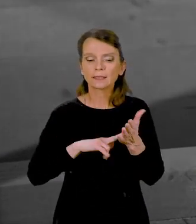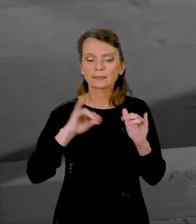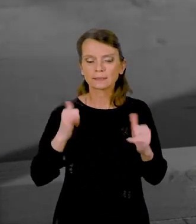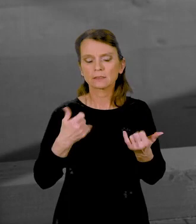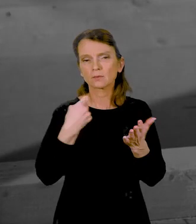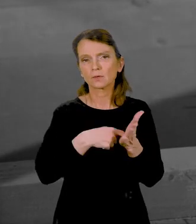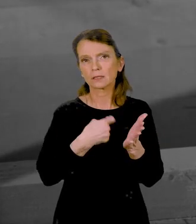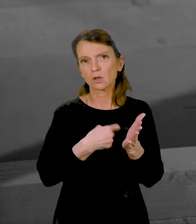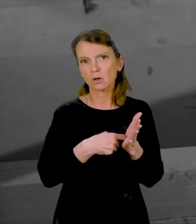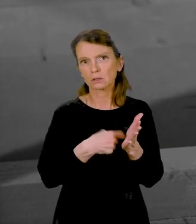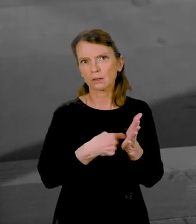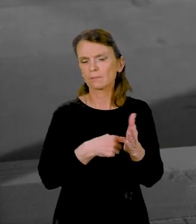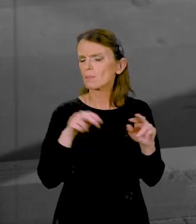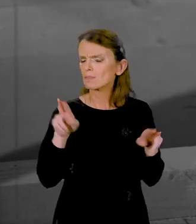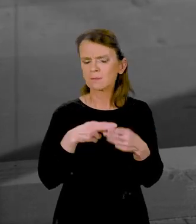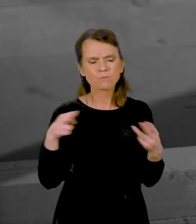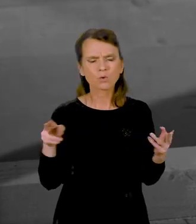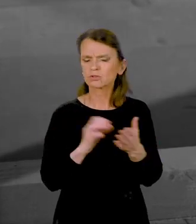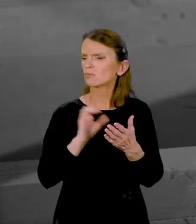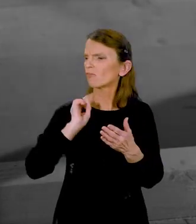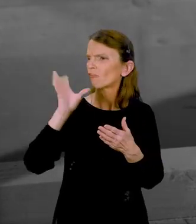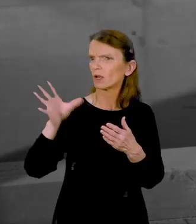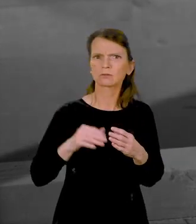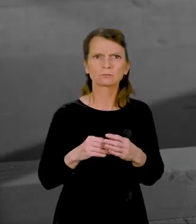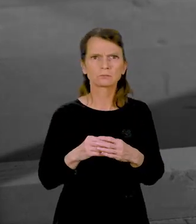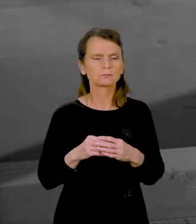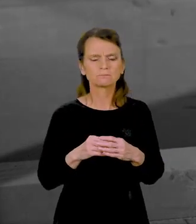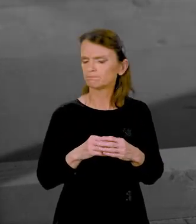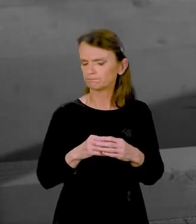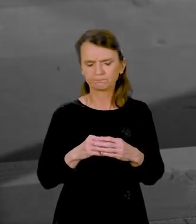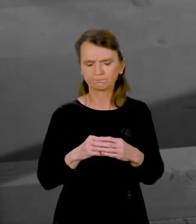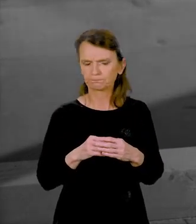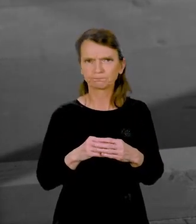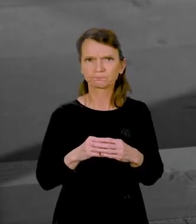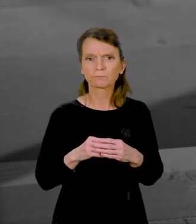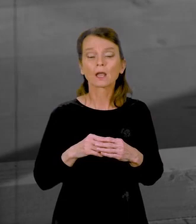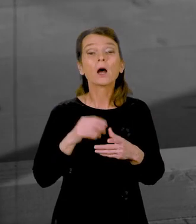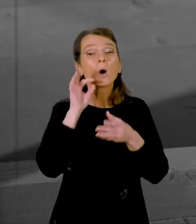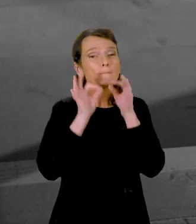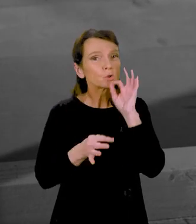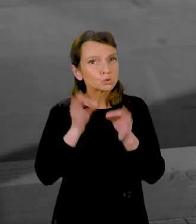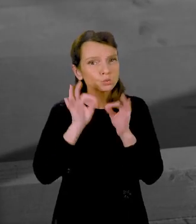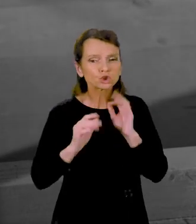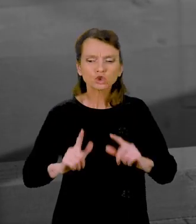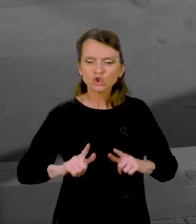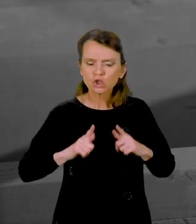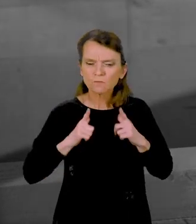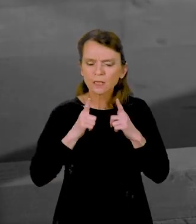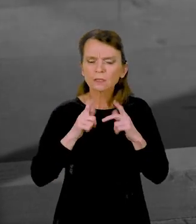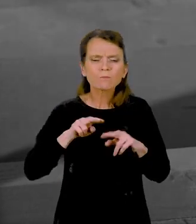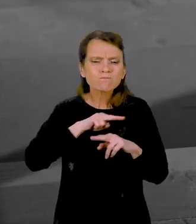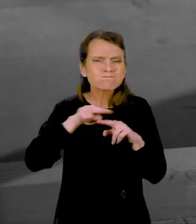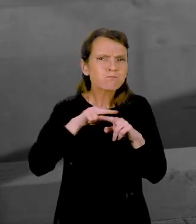vrednota. Da ga ne moreš vreti stran, oziroma je ne prav, da ga vreš stran, da ga poskušaš izživeti